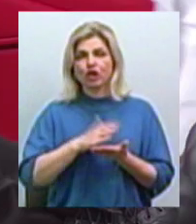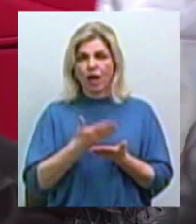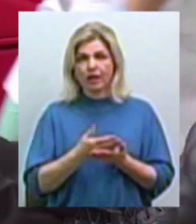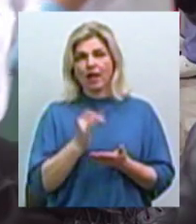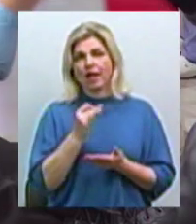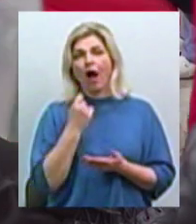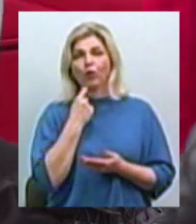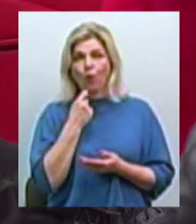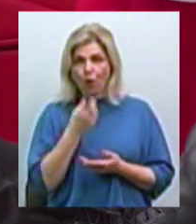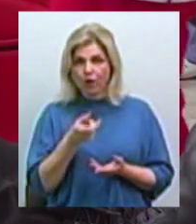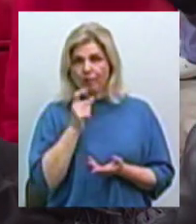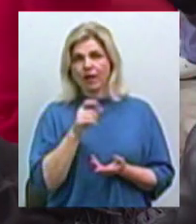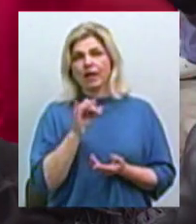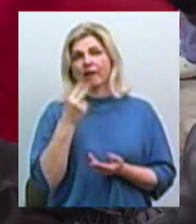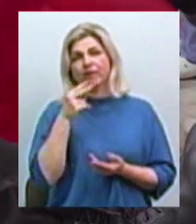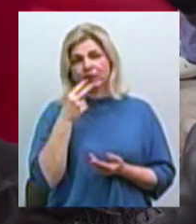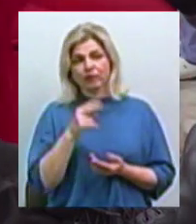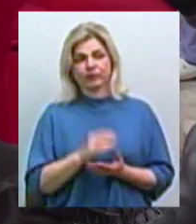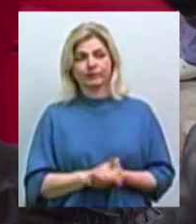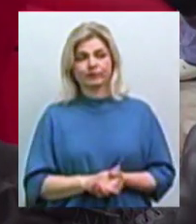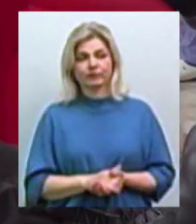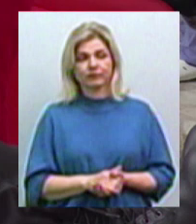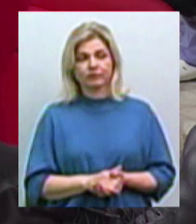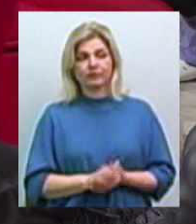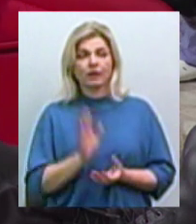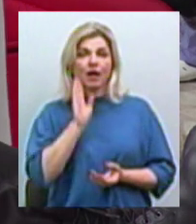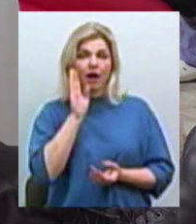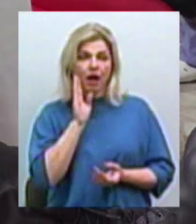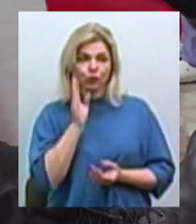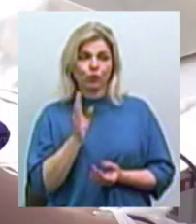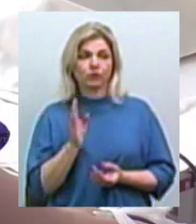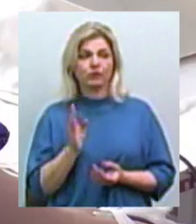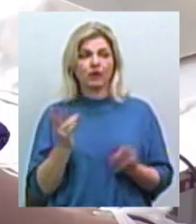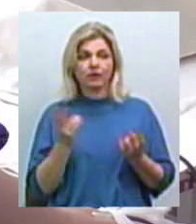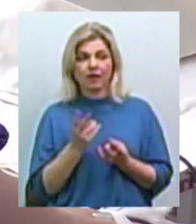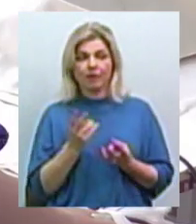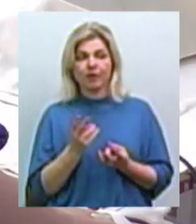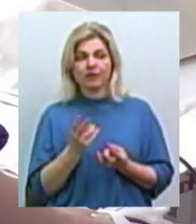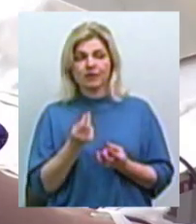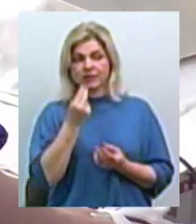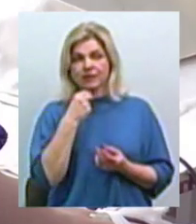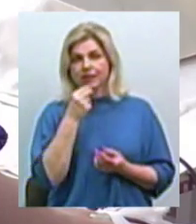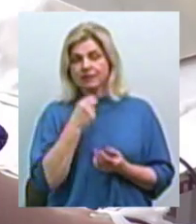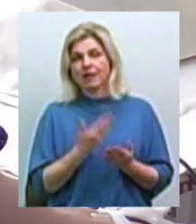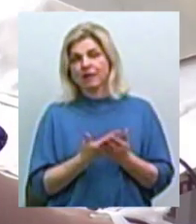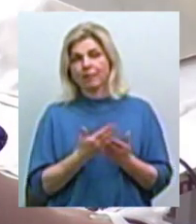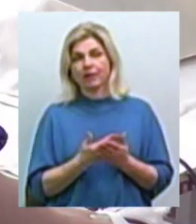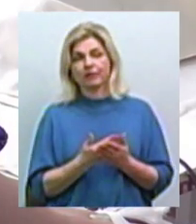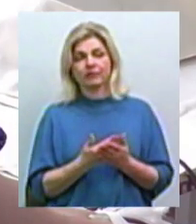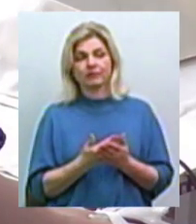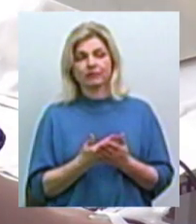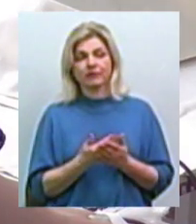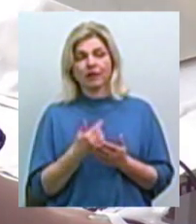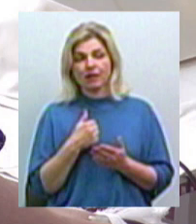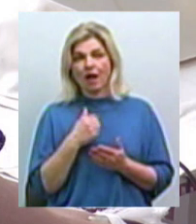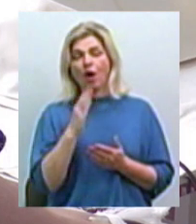алкоголь, тютюнові вироби. Зранку потрібно з'їсти, ну, наприклад, я їла